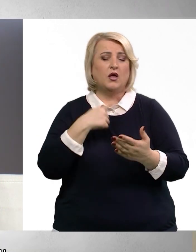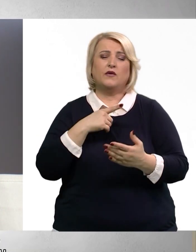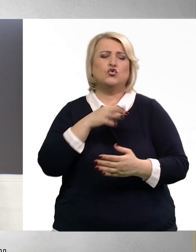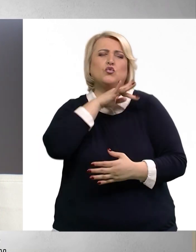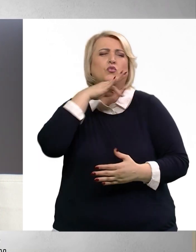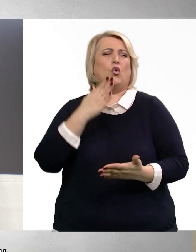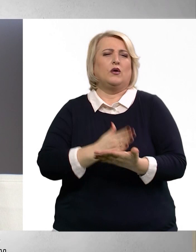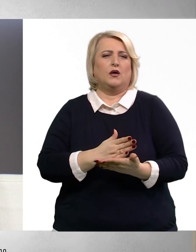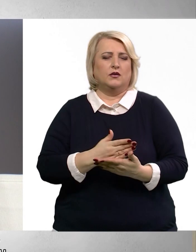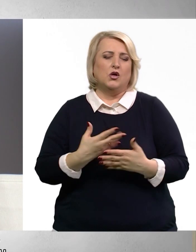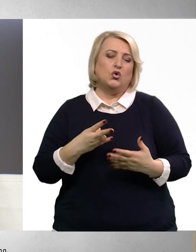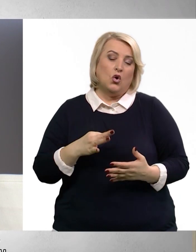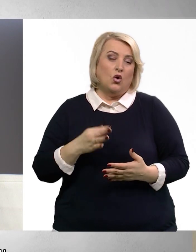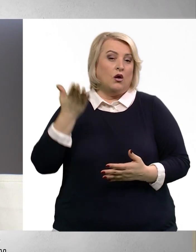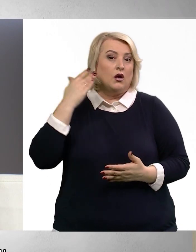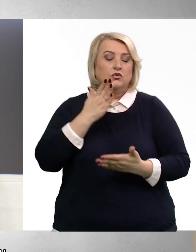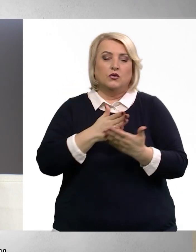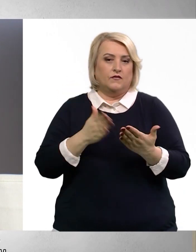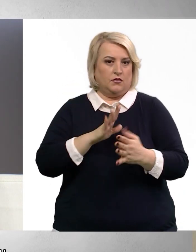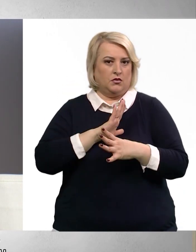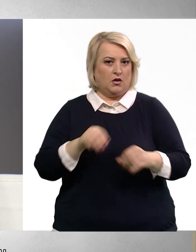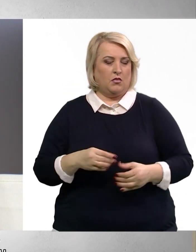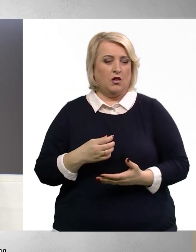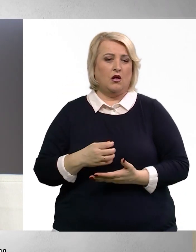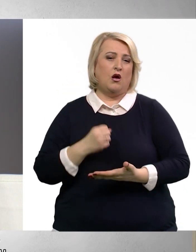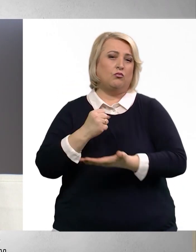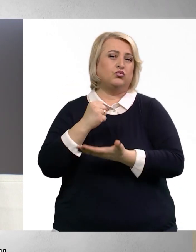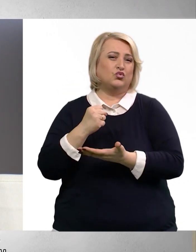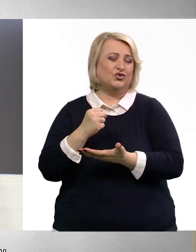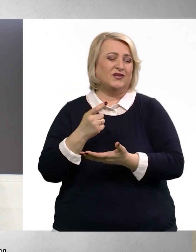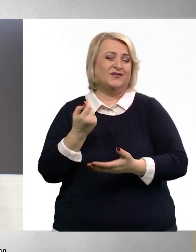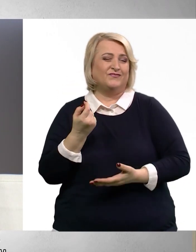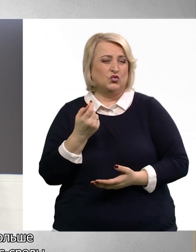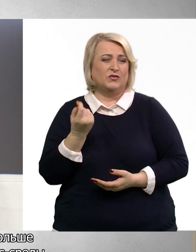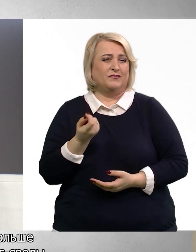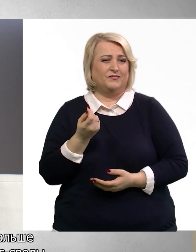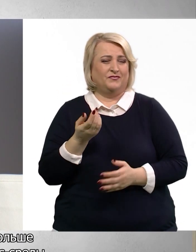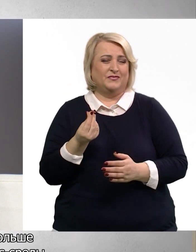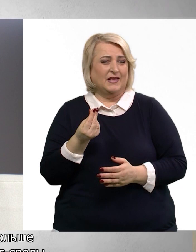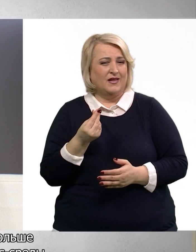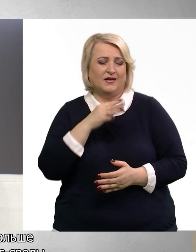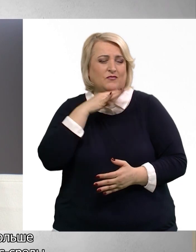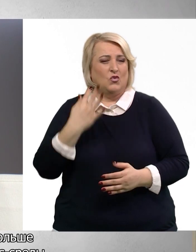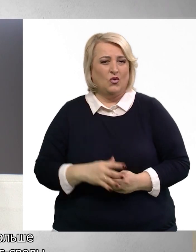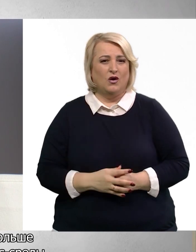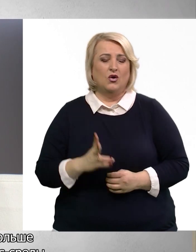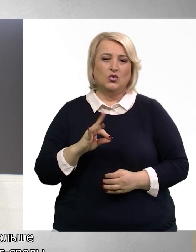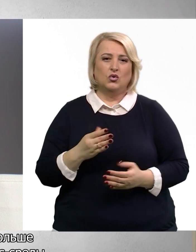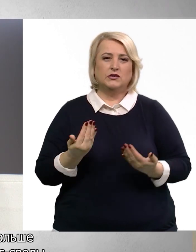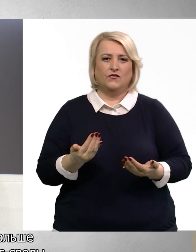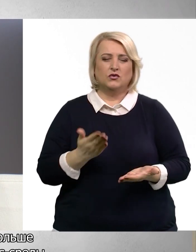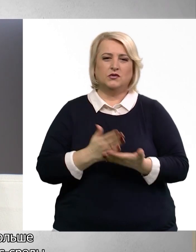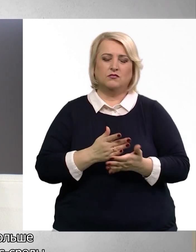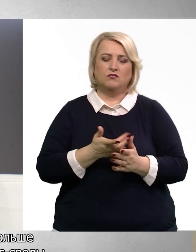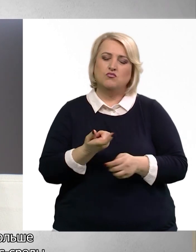foarte multe, pentru că și bugetul este unul auster, dar totuși astăzi sunt mai